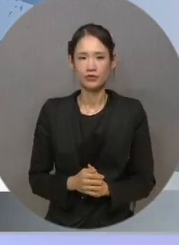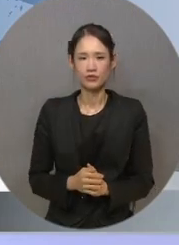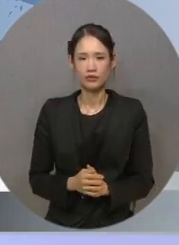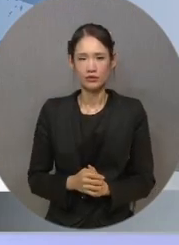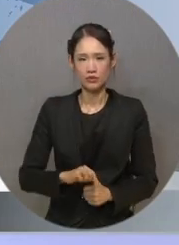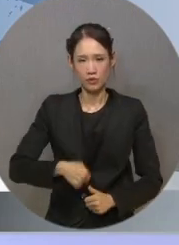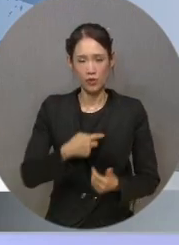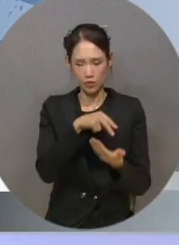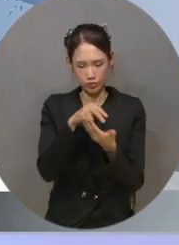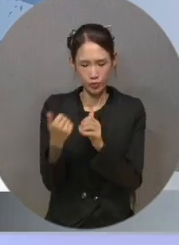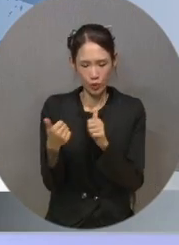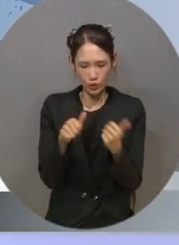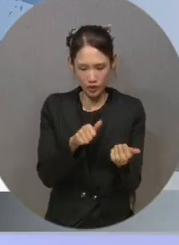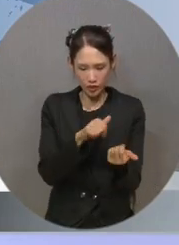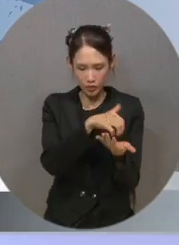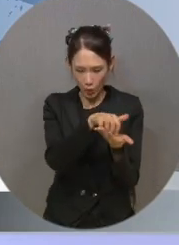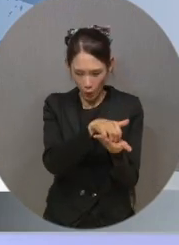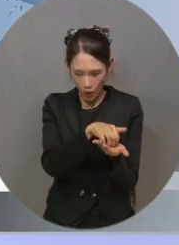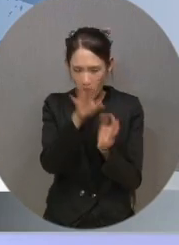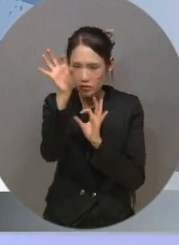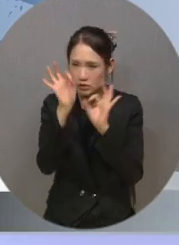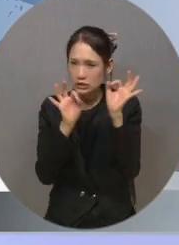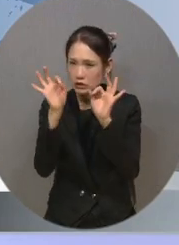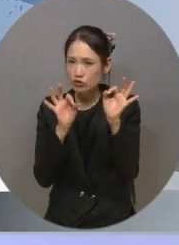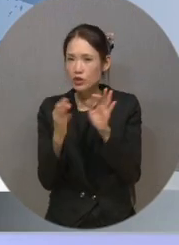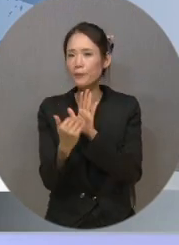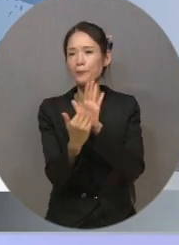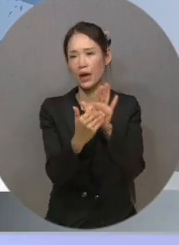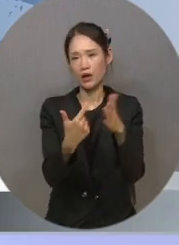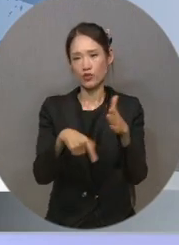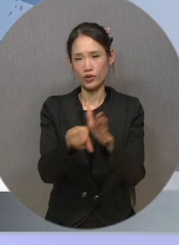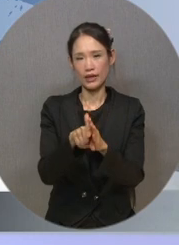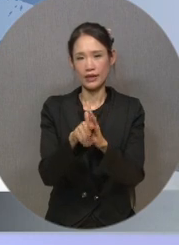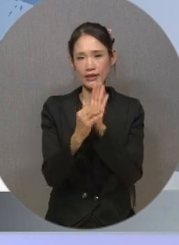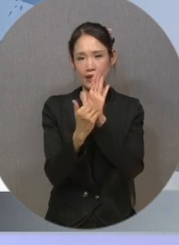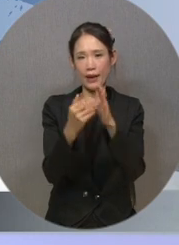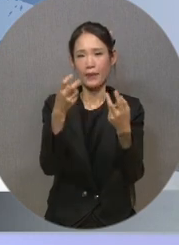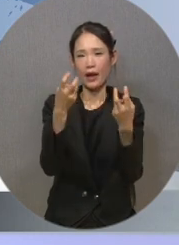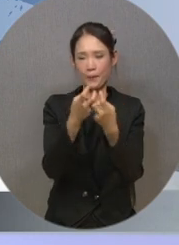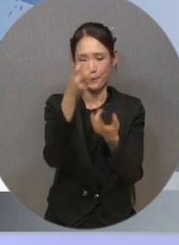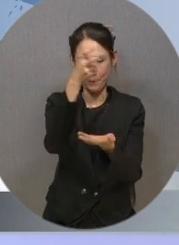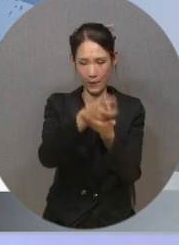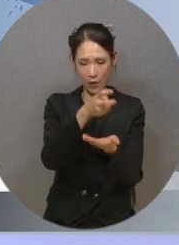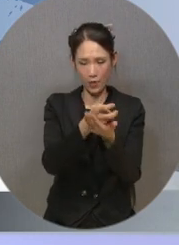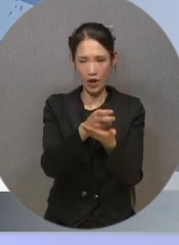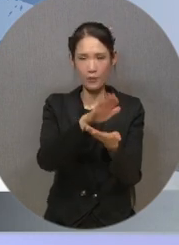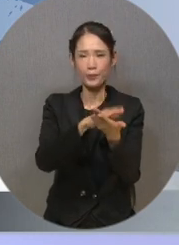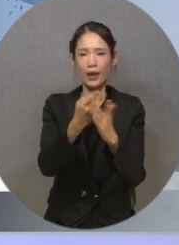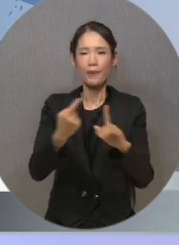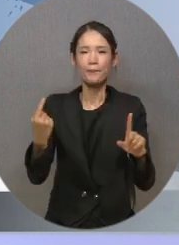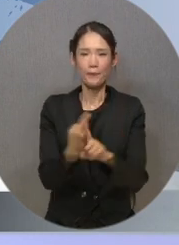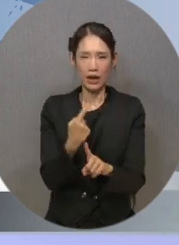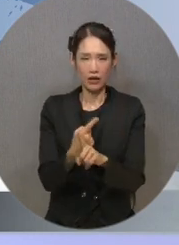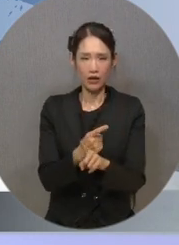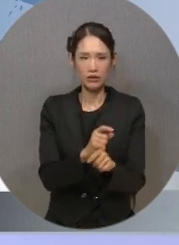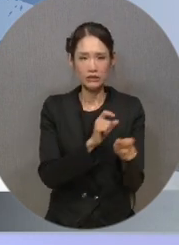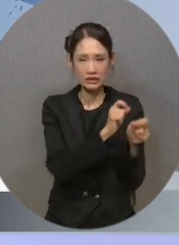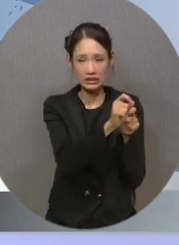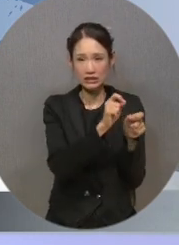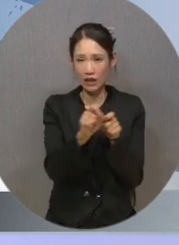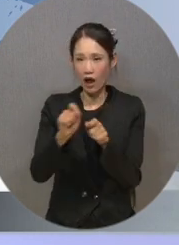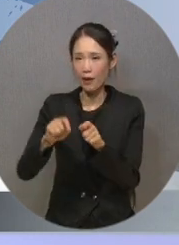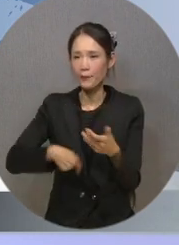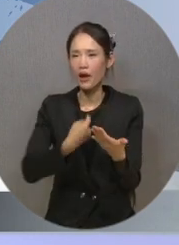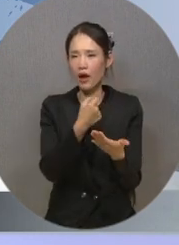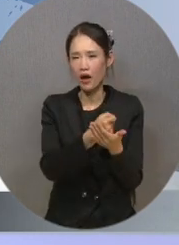고독사 통계 오류를 바로잡기 위한 고독사 예방법 개정안이 발의됐습니다. 지자체마다 고독사 시점을 제각기